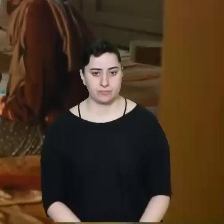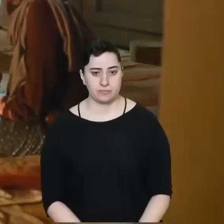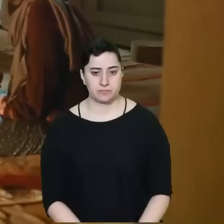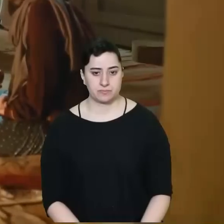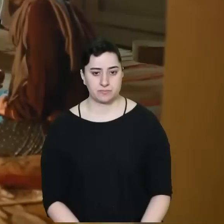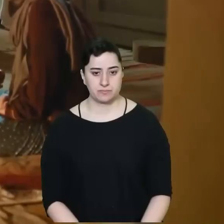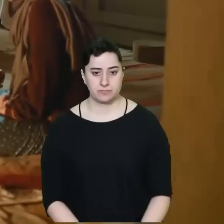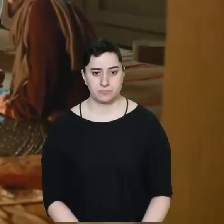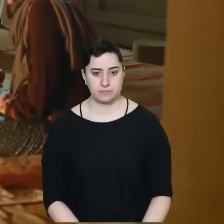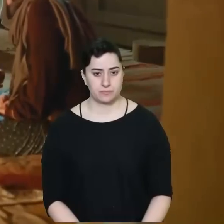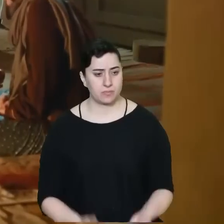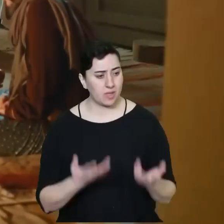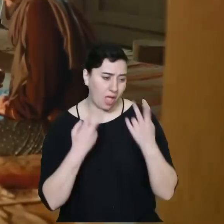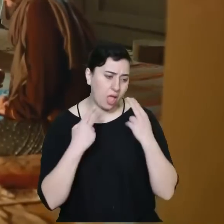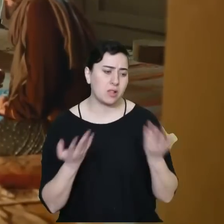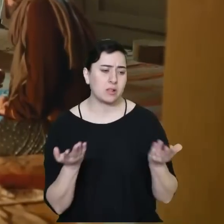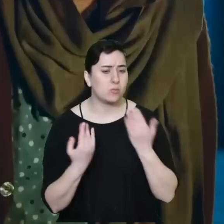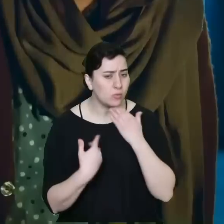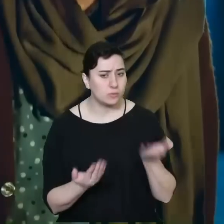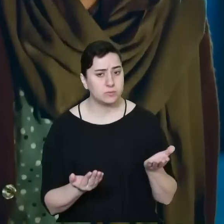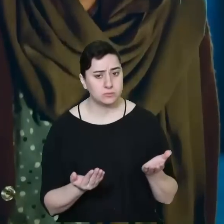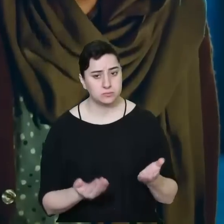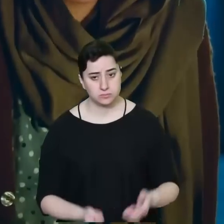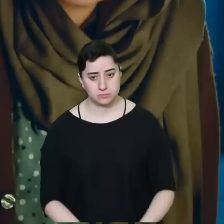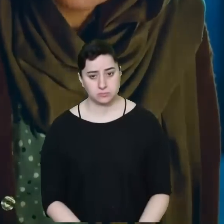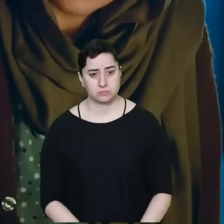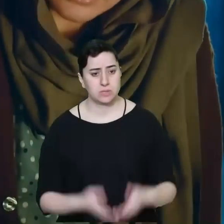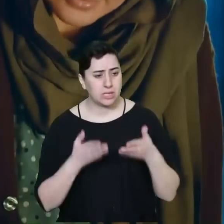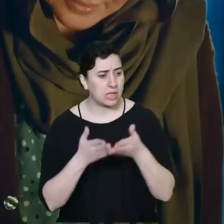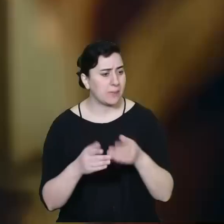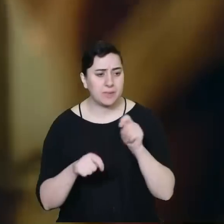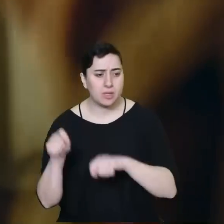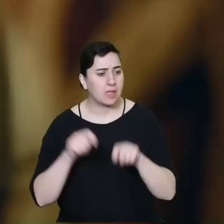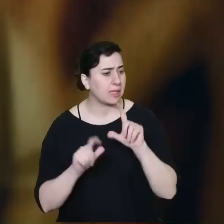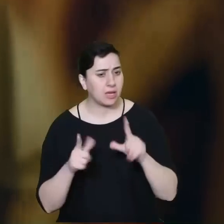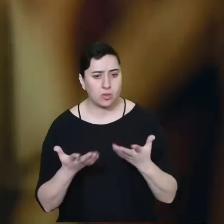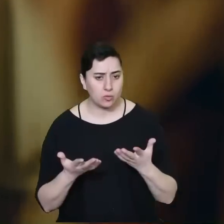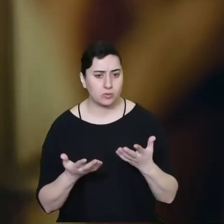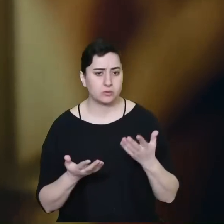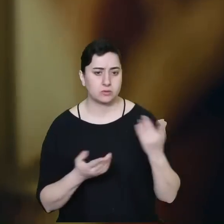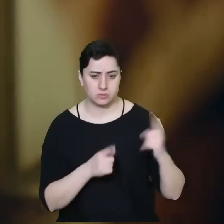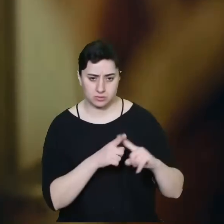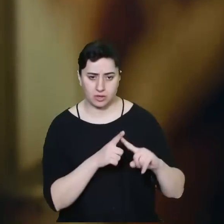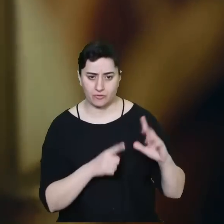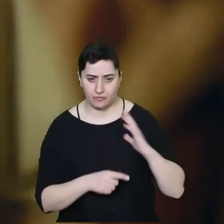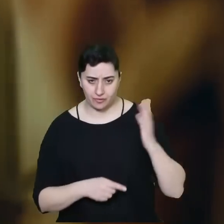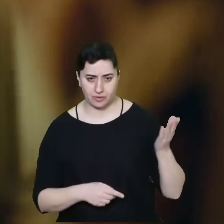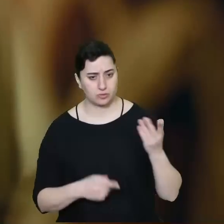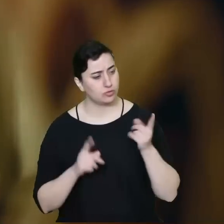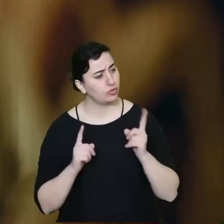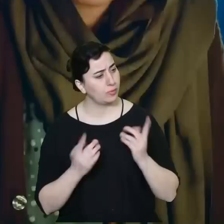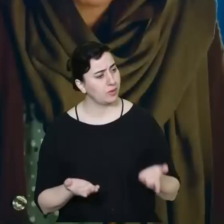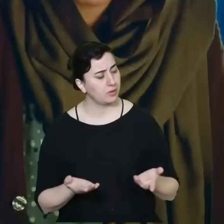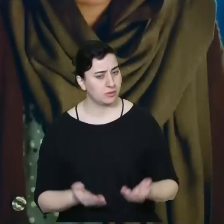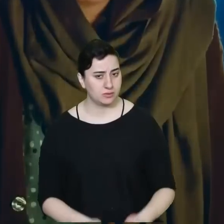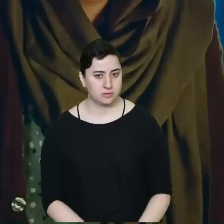vurdu. Ağlama anam ağlama. Gemi yapmasına gerek yok. Dayı ara ver artık. Tövbe